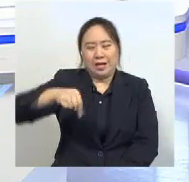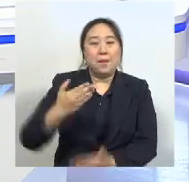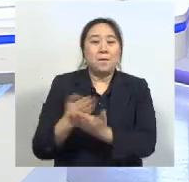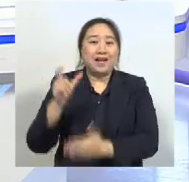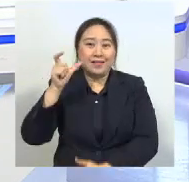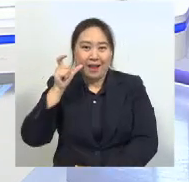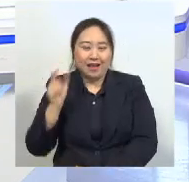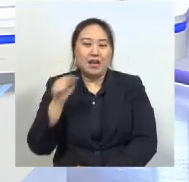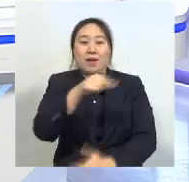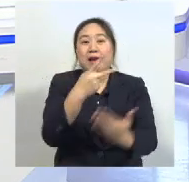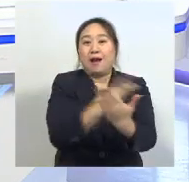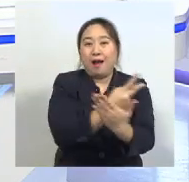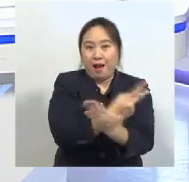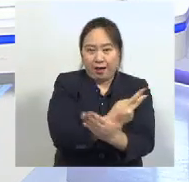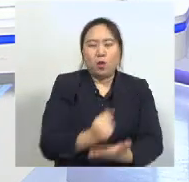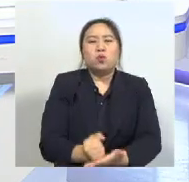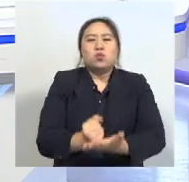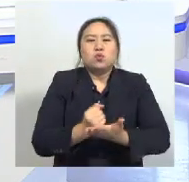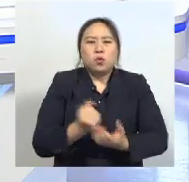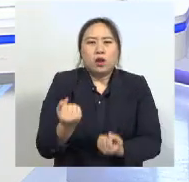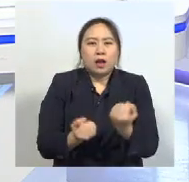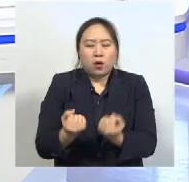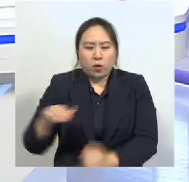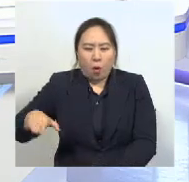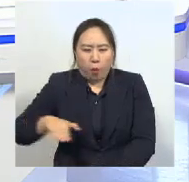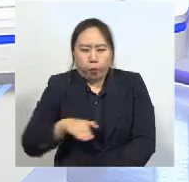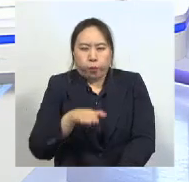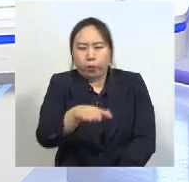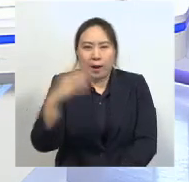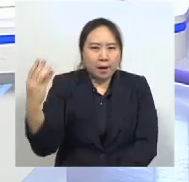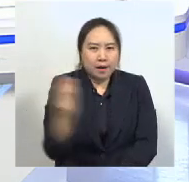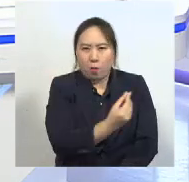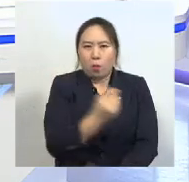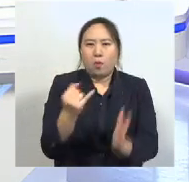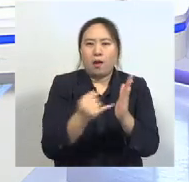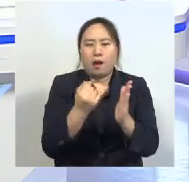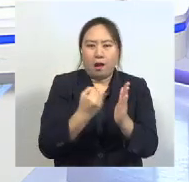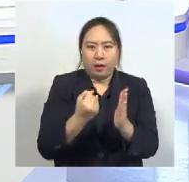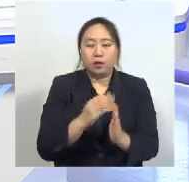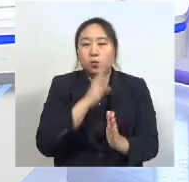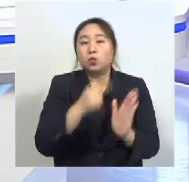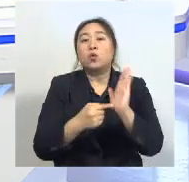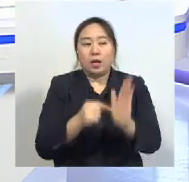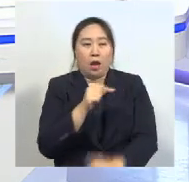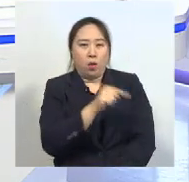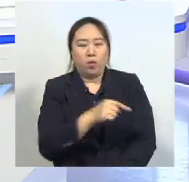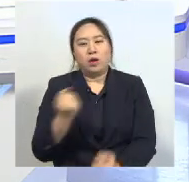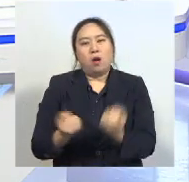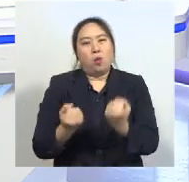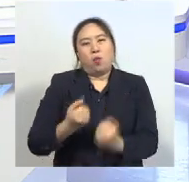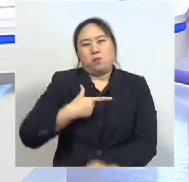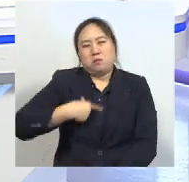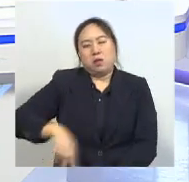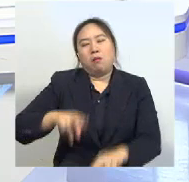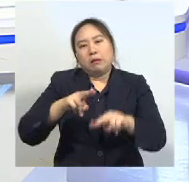นบุรีเนี่ยจะทำให้การเดินทางของเราเวลาเดินทางไปเนี่ยสะดวกรวดเร็วมากยิ่งขึ้นอย่างคุณเนี่ยเป็นคนไม่ชอบขึ้นรถ